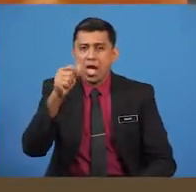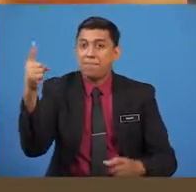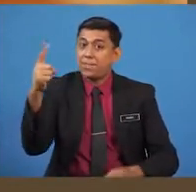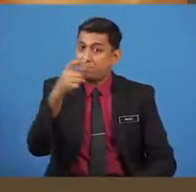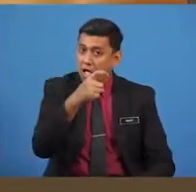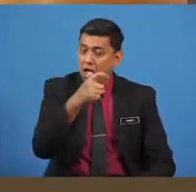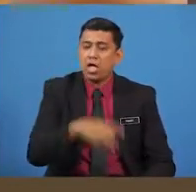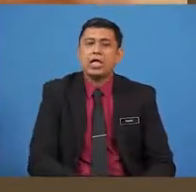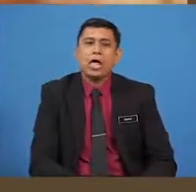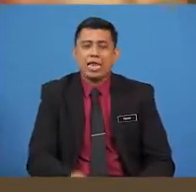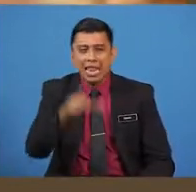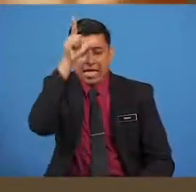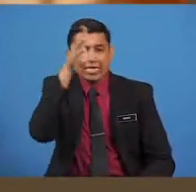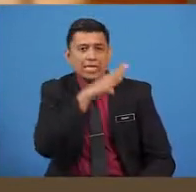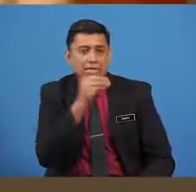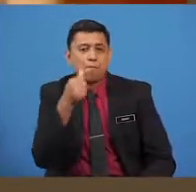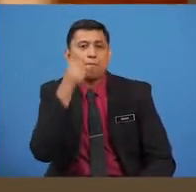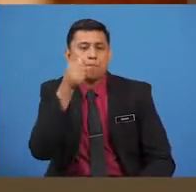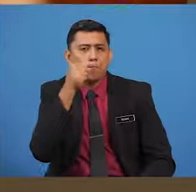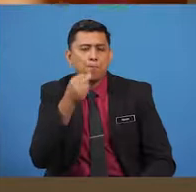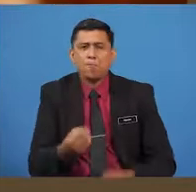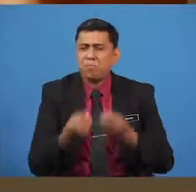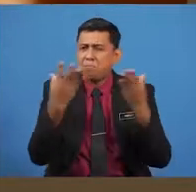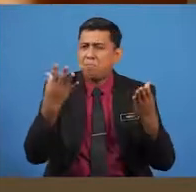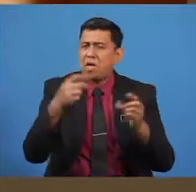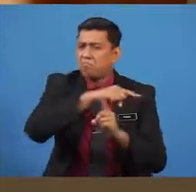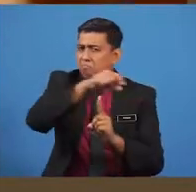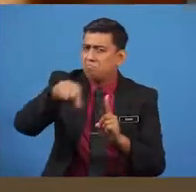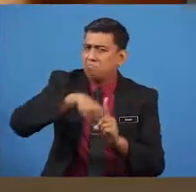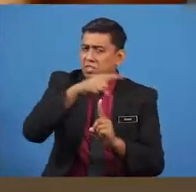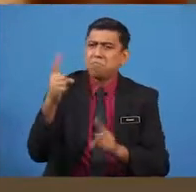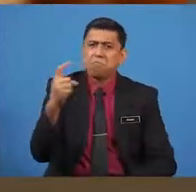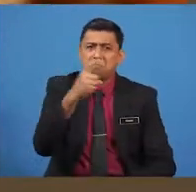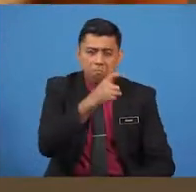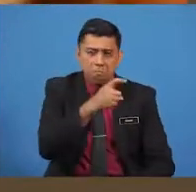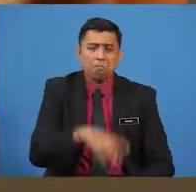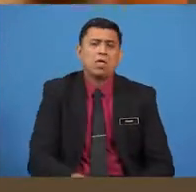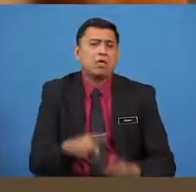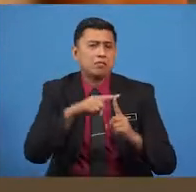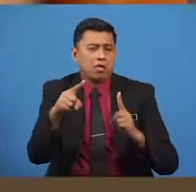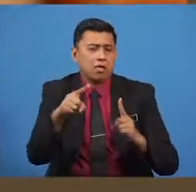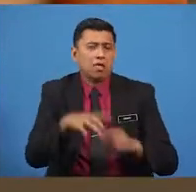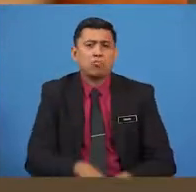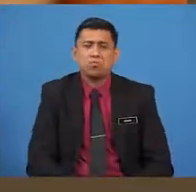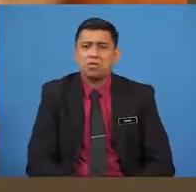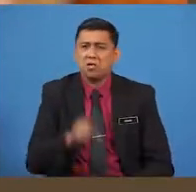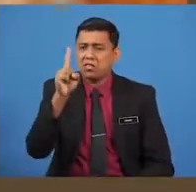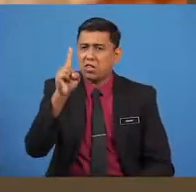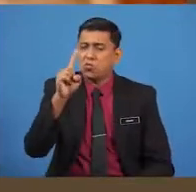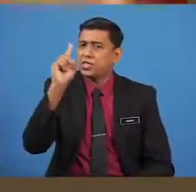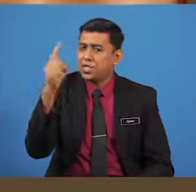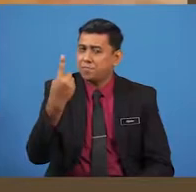wanita. Banyak sperma akan mengelilingi ovum, tetapi hanya satu